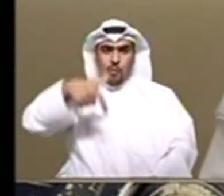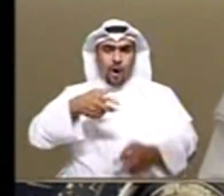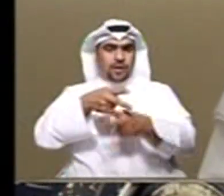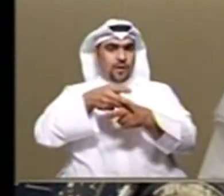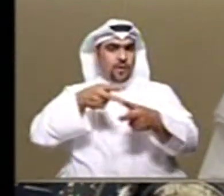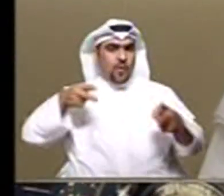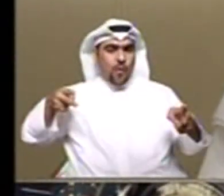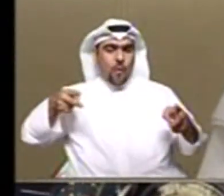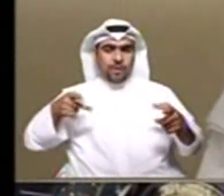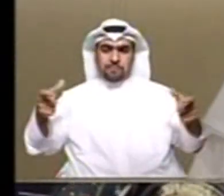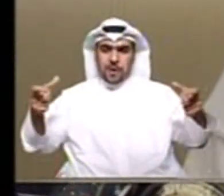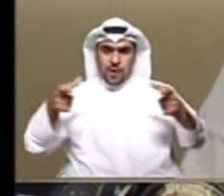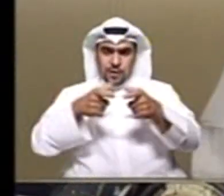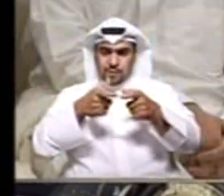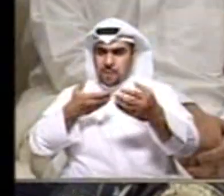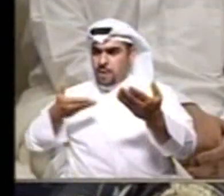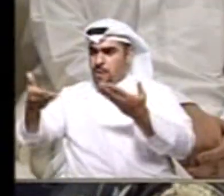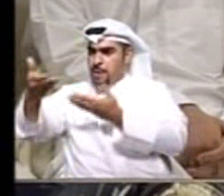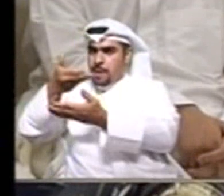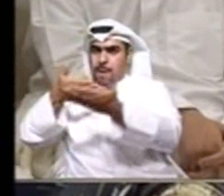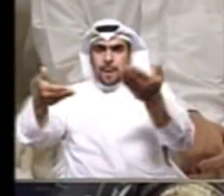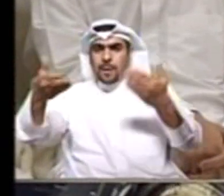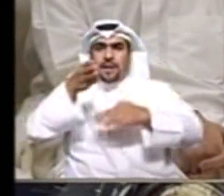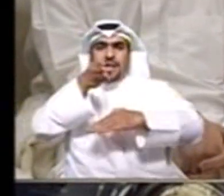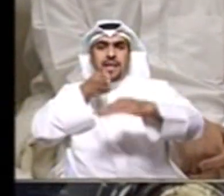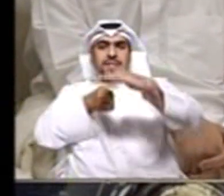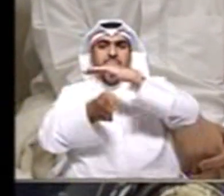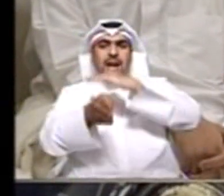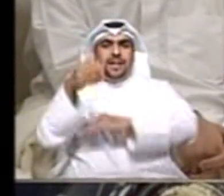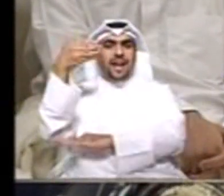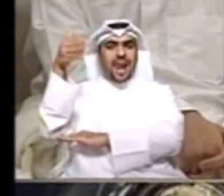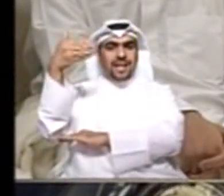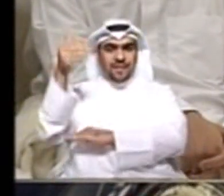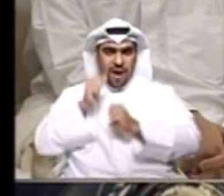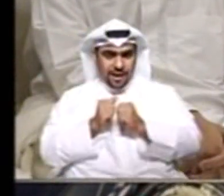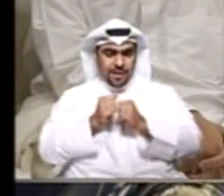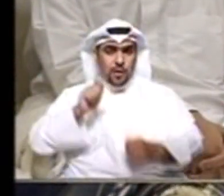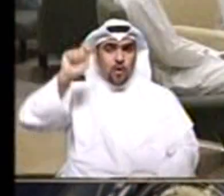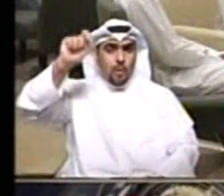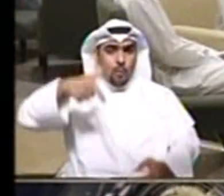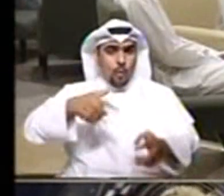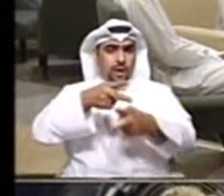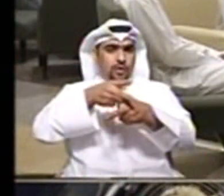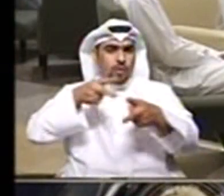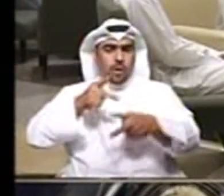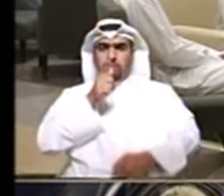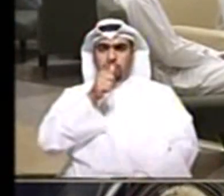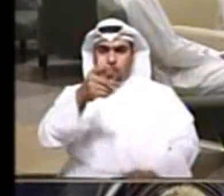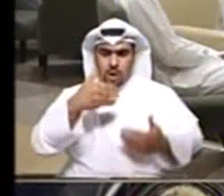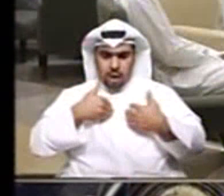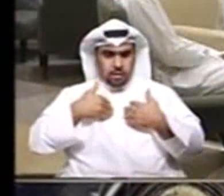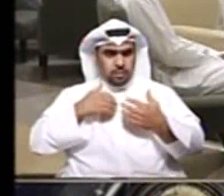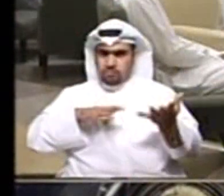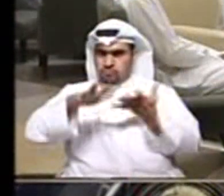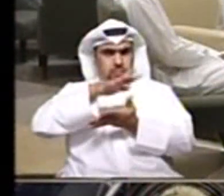عايشوا الأحداث الأخيرة التي شهدها السودان. المواطنون الكويتيون أكدوا أن أوضاعهم بالسودان سارت بكل سهولة